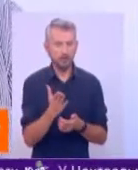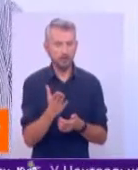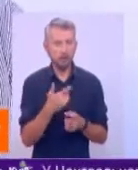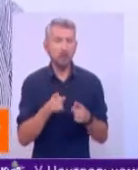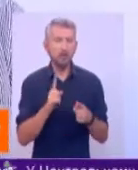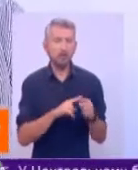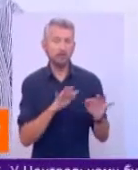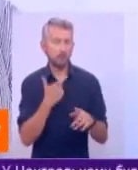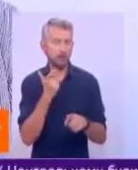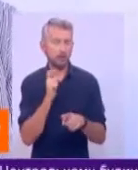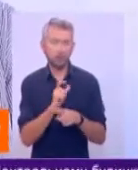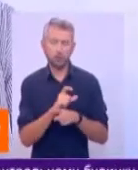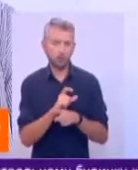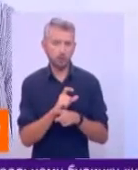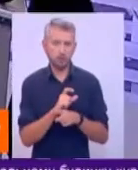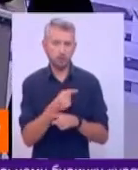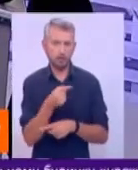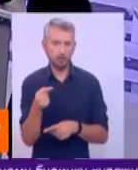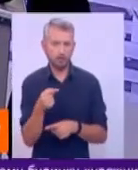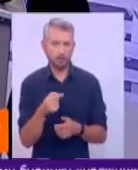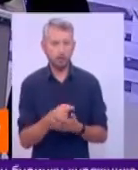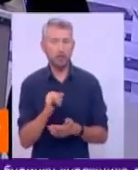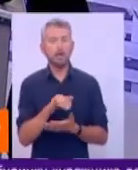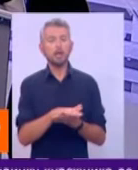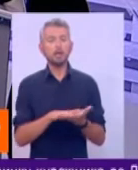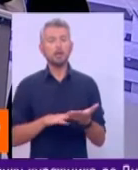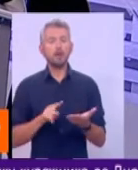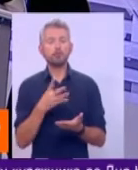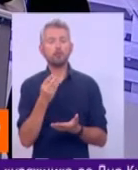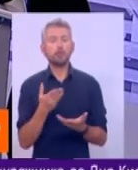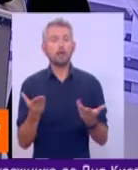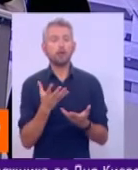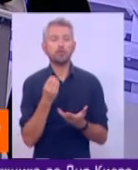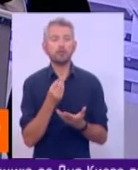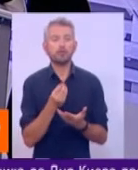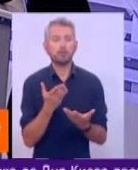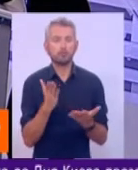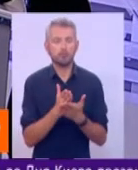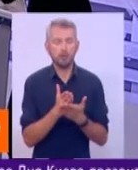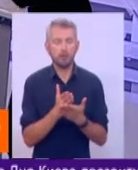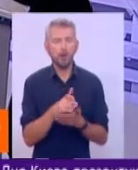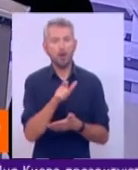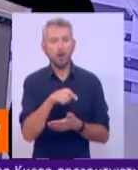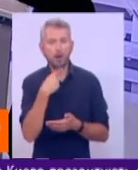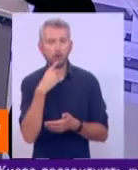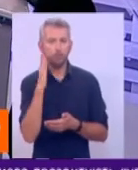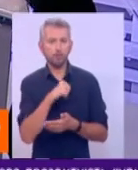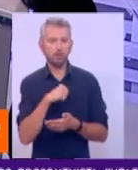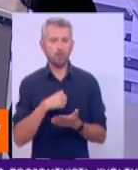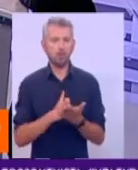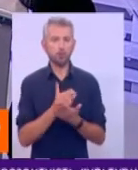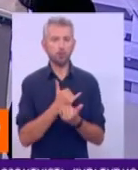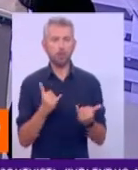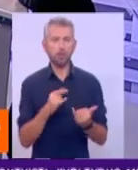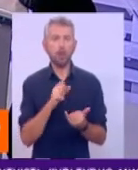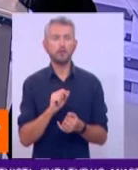це відбувається дуже негативно. І далі, що ще, який ще йде, що кажуть, от ми будемо саме обслуговувати. А